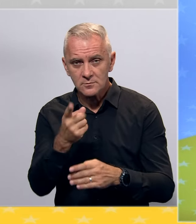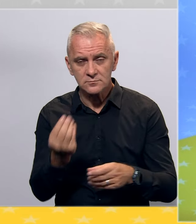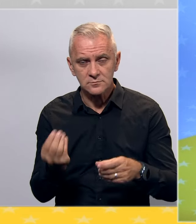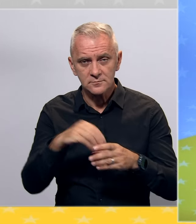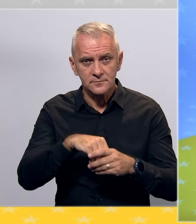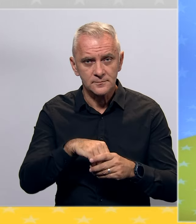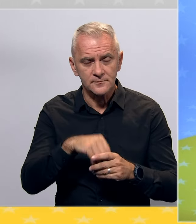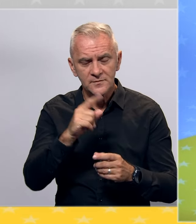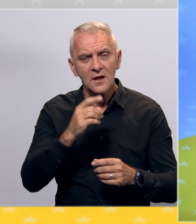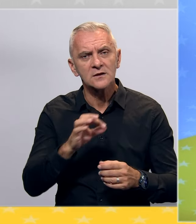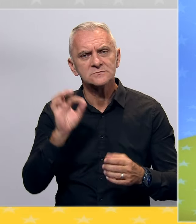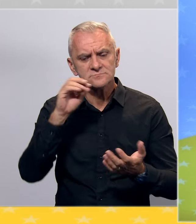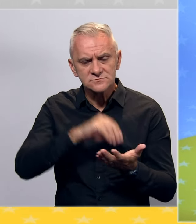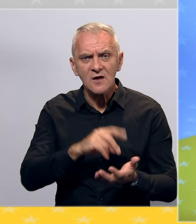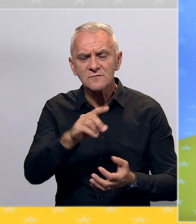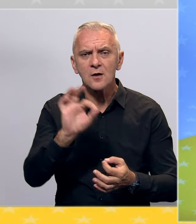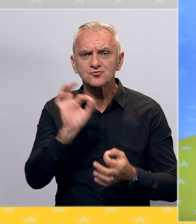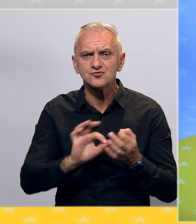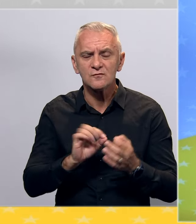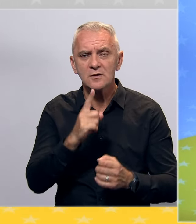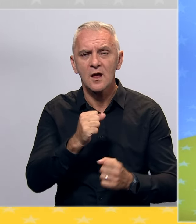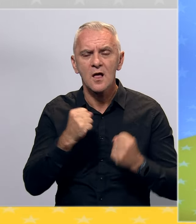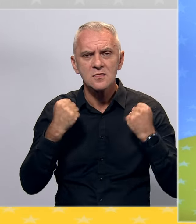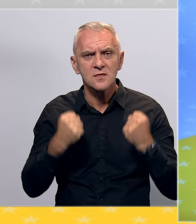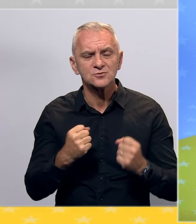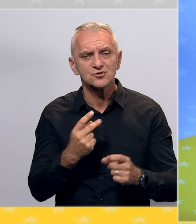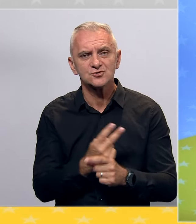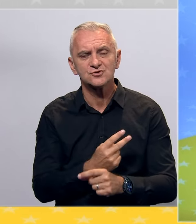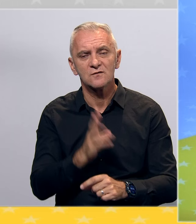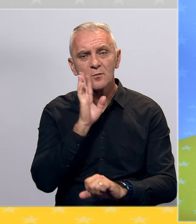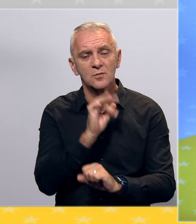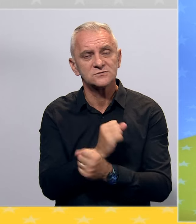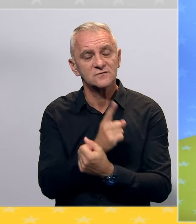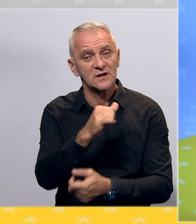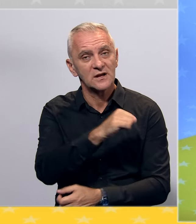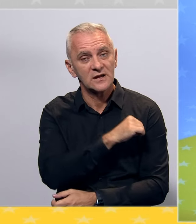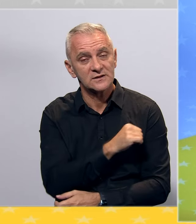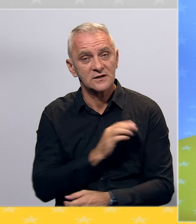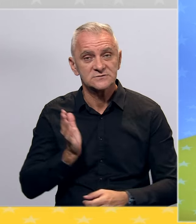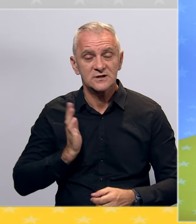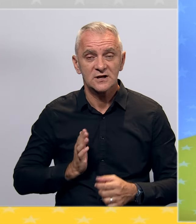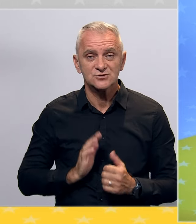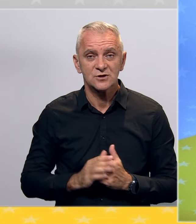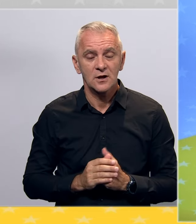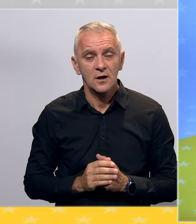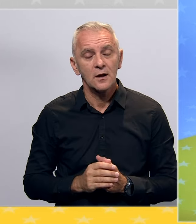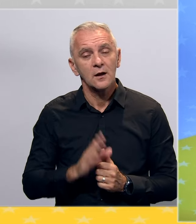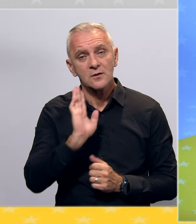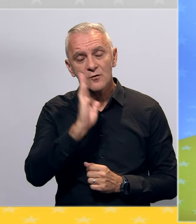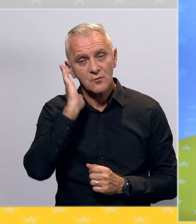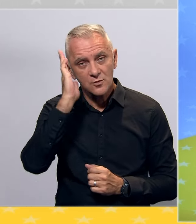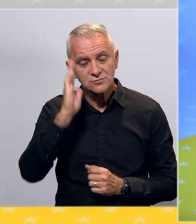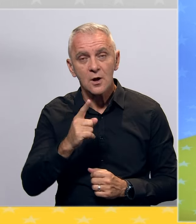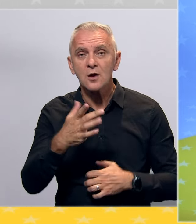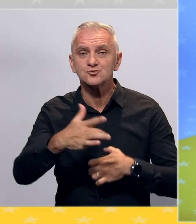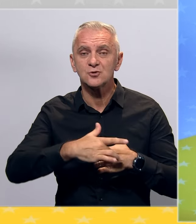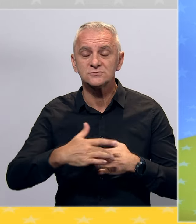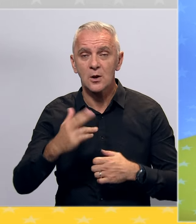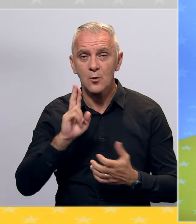prioriteta stavlja očuvanje i jačanje države Bosne i Hercegovine, te interese građana i njihov prosperitet, odnosno socijalnu